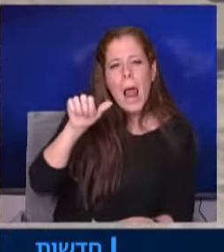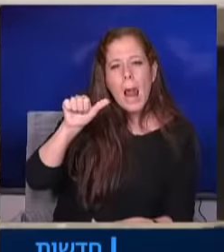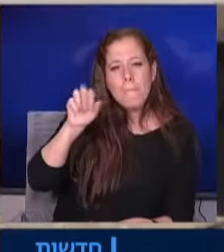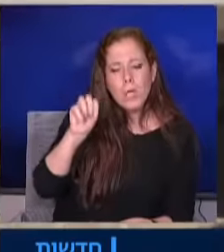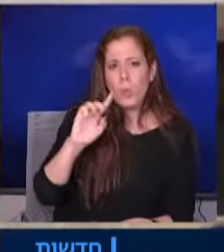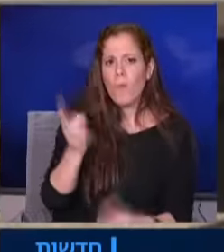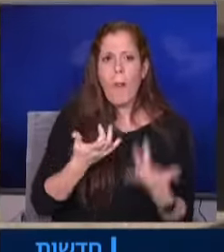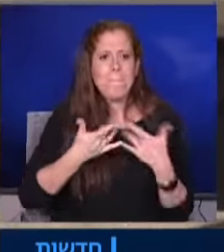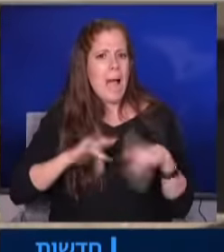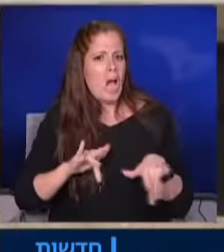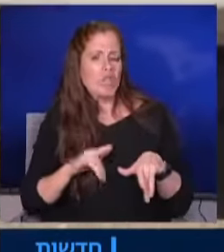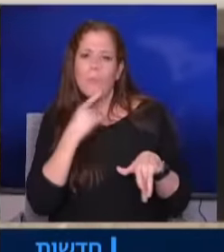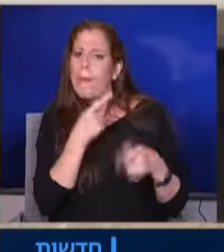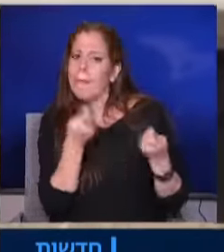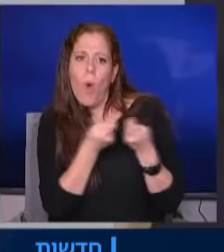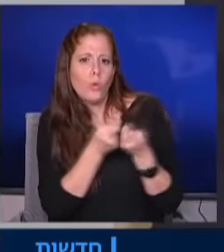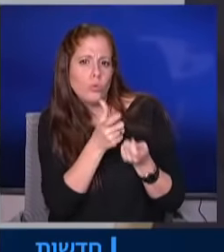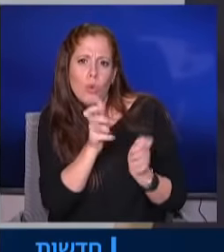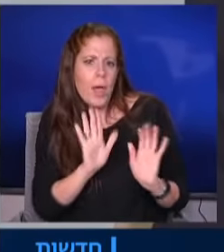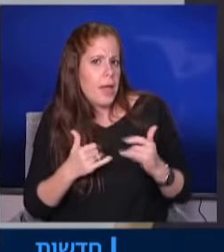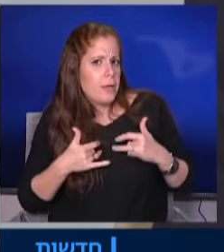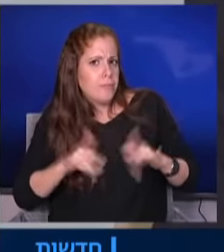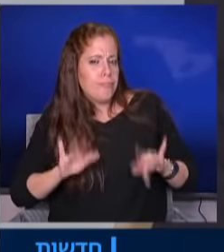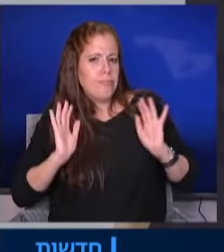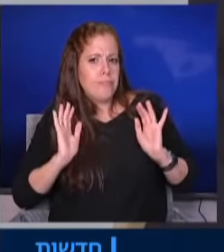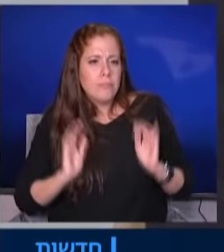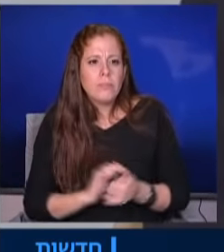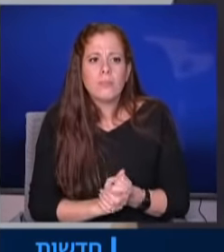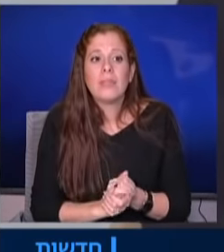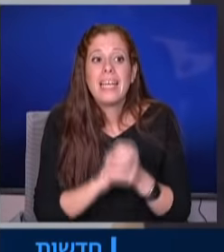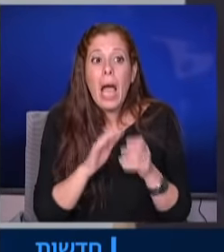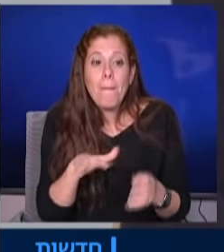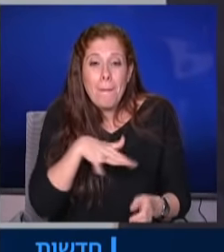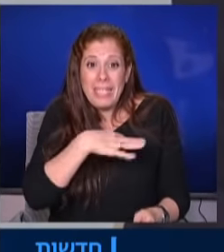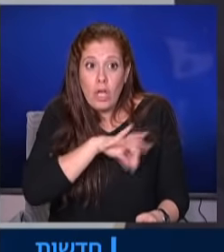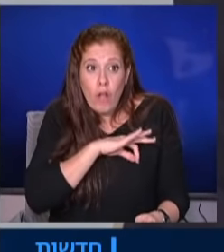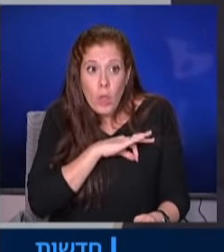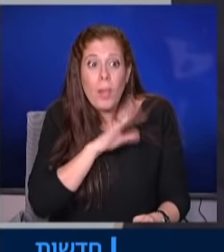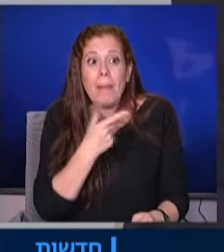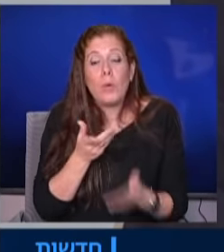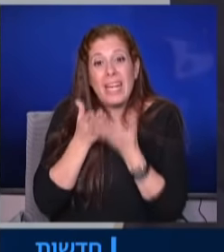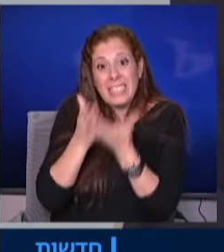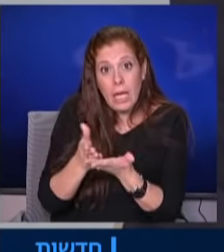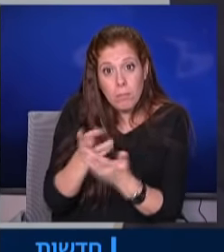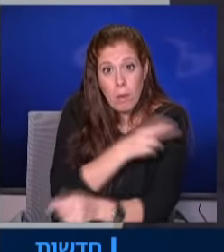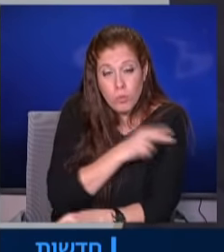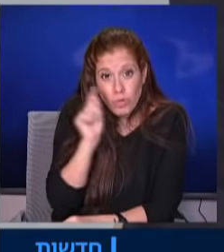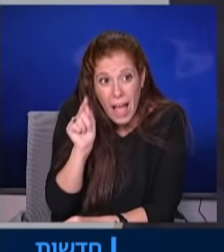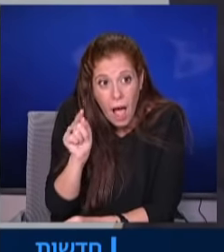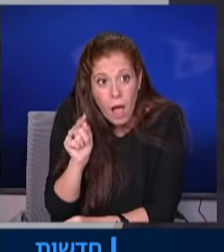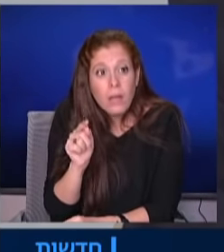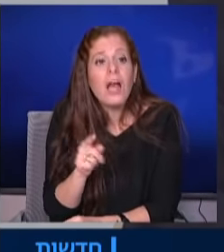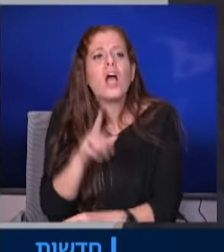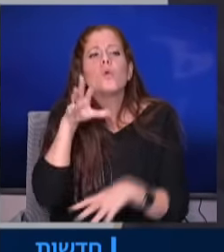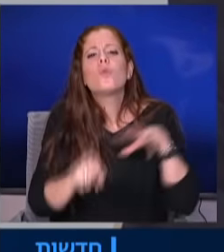מכחישים כל קשר לירי. גם במגזר שלנו לא היינו מתעזרים. אם היינו מתעזרים, אם המשטרה היינו יתפוס את